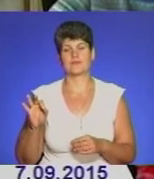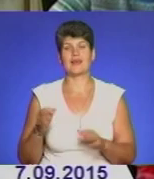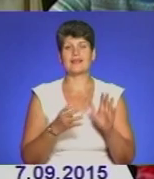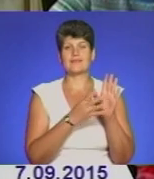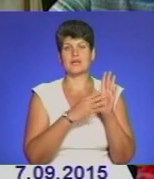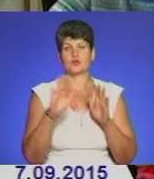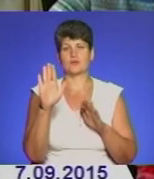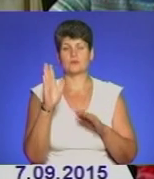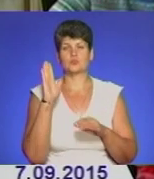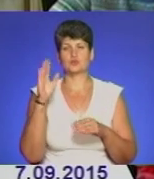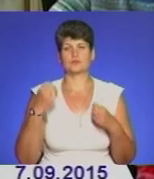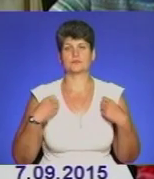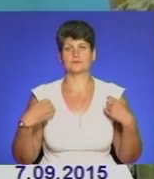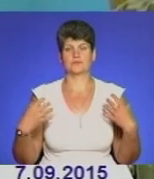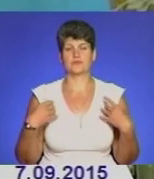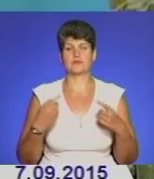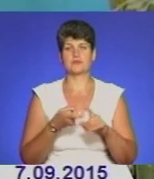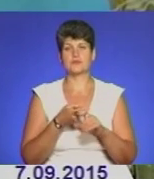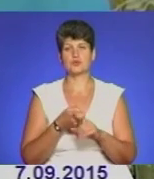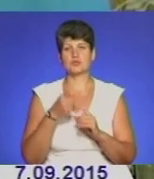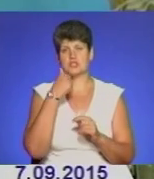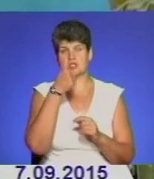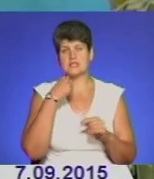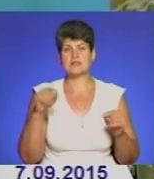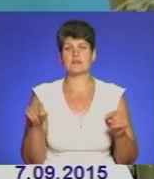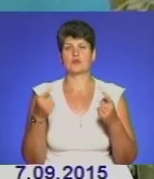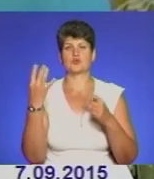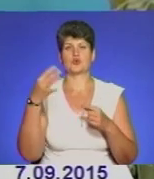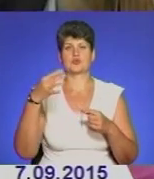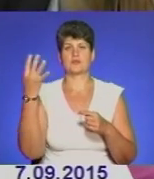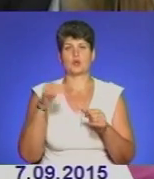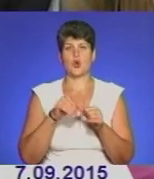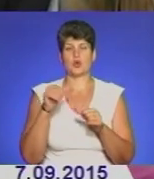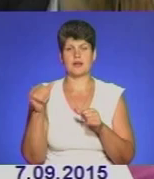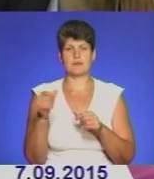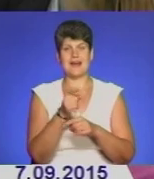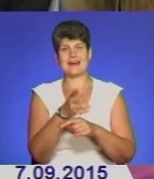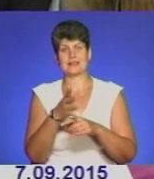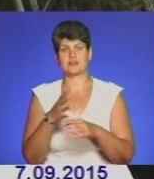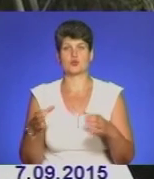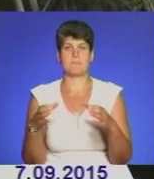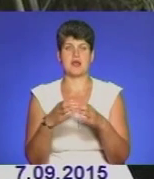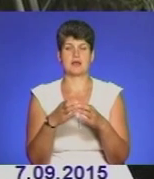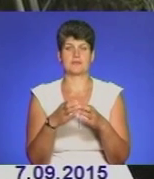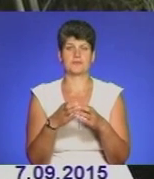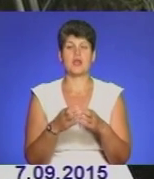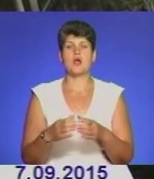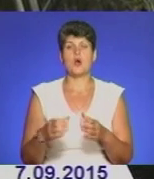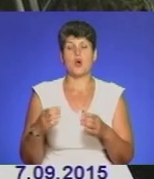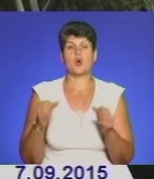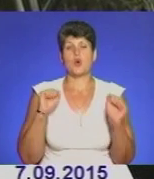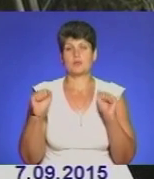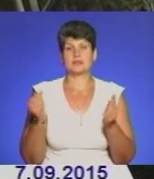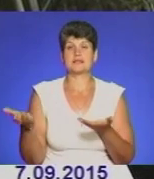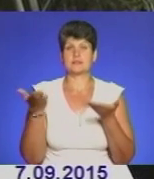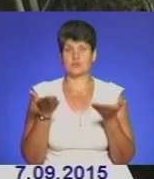9 вересня відбудуться урочистості з нагоди річниці відновлення 44-ї окремої артилерійської бригади. Командири запрошують